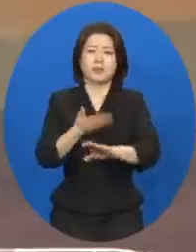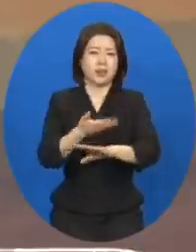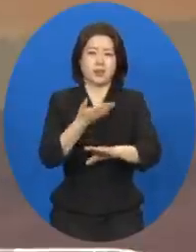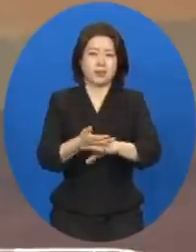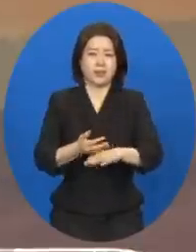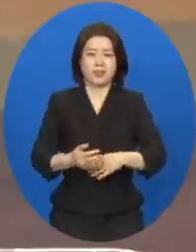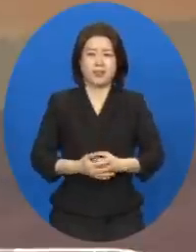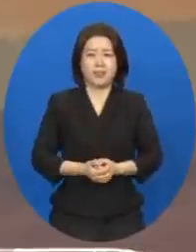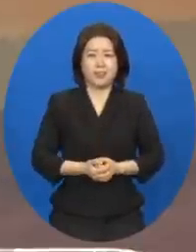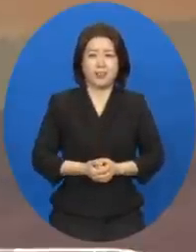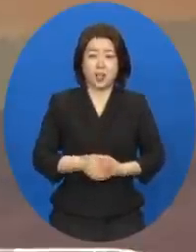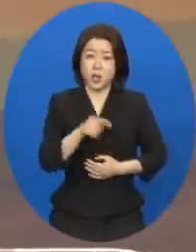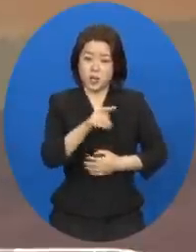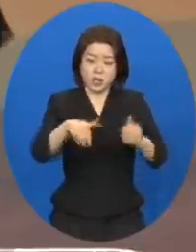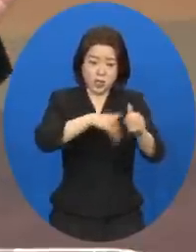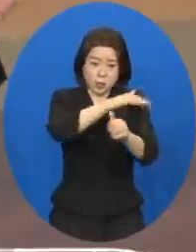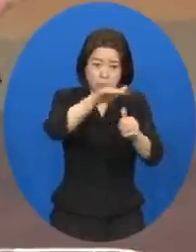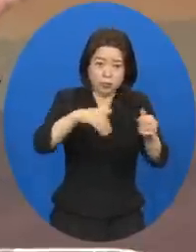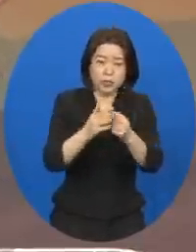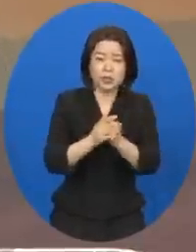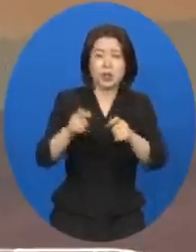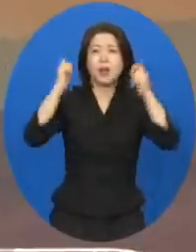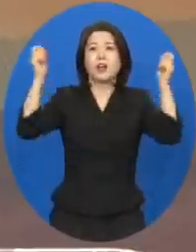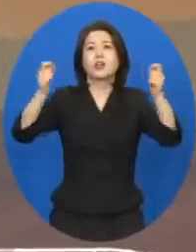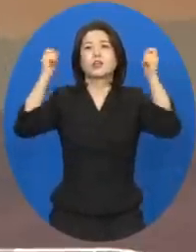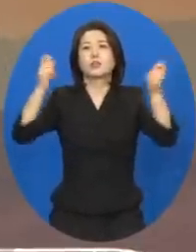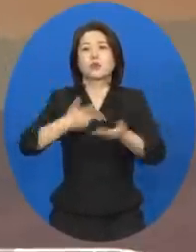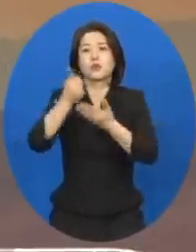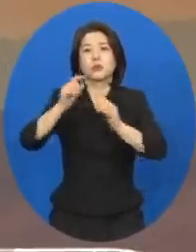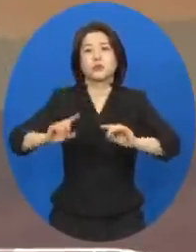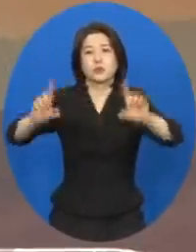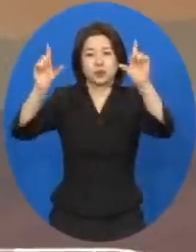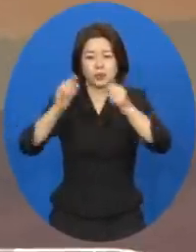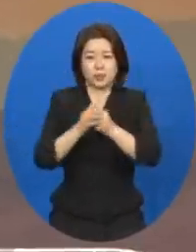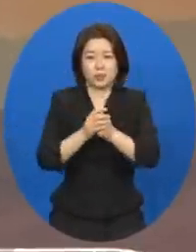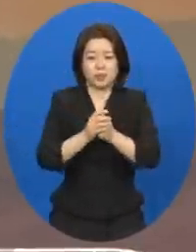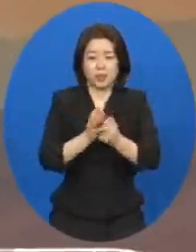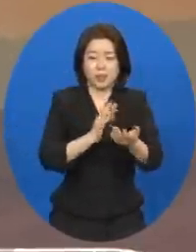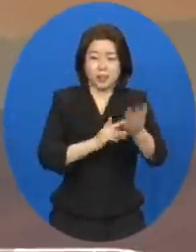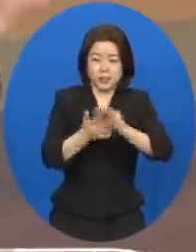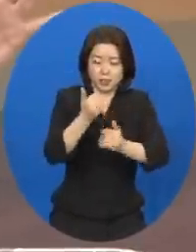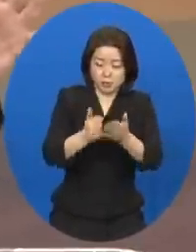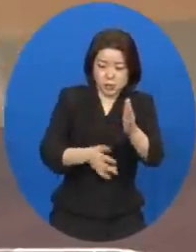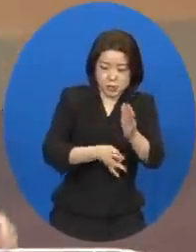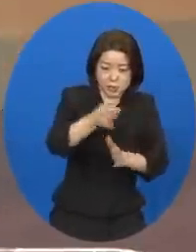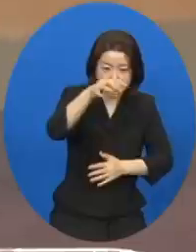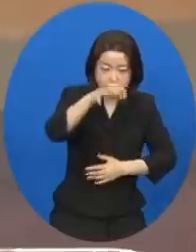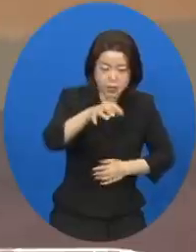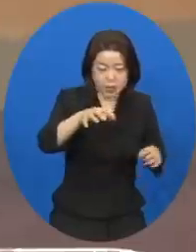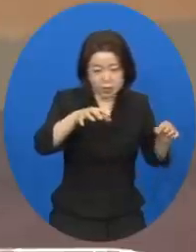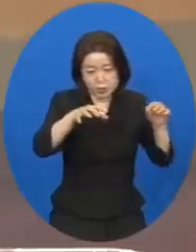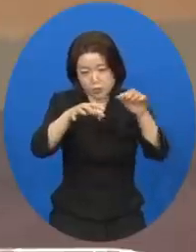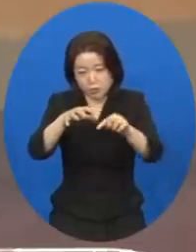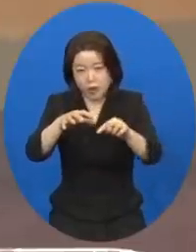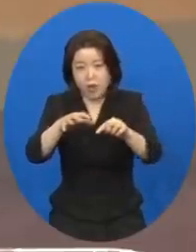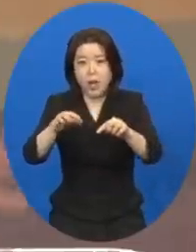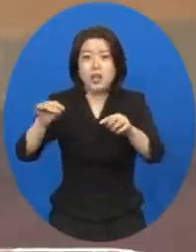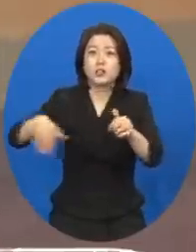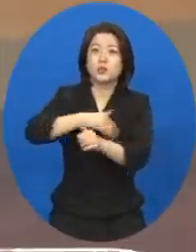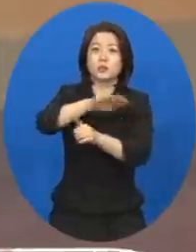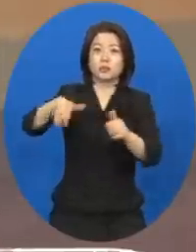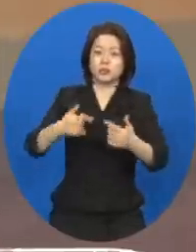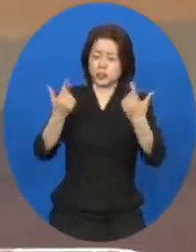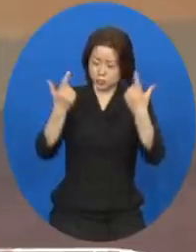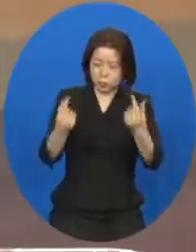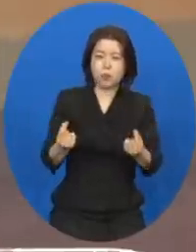다릅니다. 근데 이 분위기가 바로 종려주일에 예수님이 예루살렘 들어갈 때 그때 그 분위기였던 거예요. 그러니까